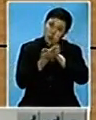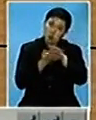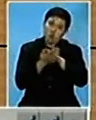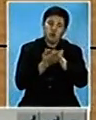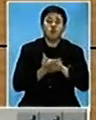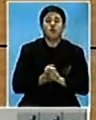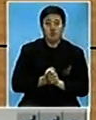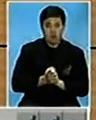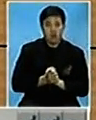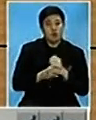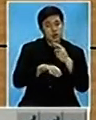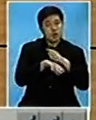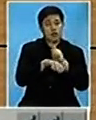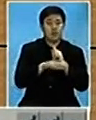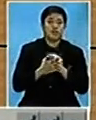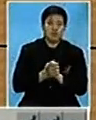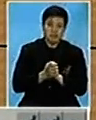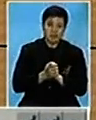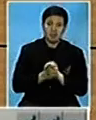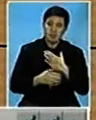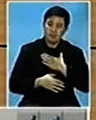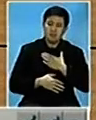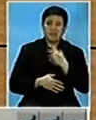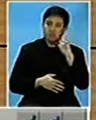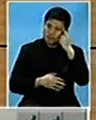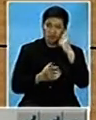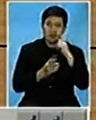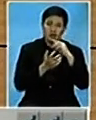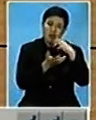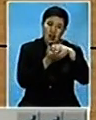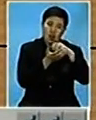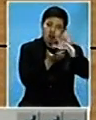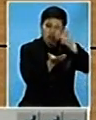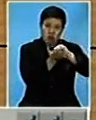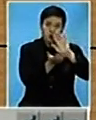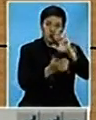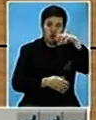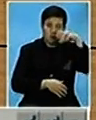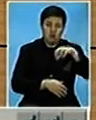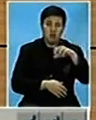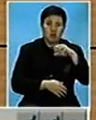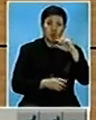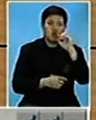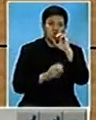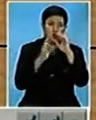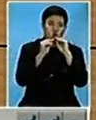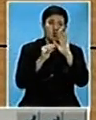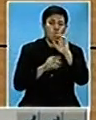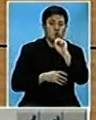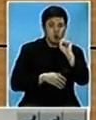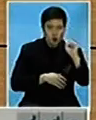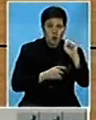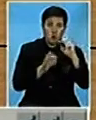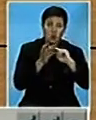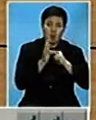านครับสิ่งนี้ผมพูดเพื่อบันทึกไว้ในสภาผู้แทนราษฎรเพื่อเห็นว่ามีกระบวน